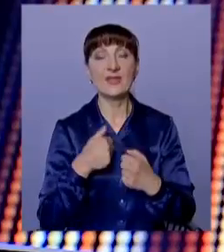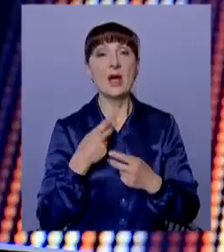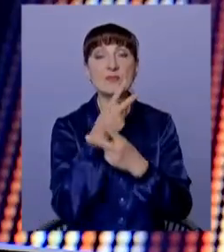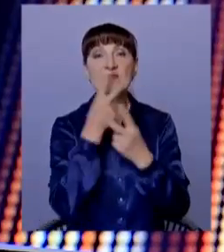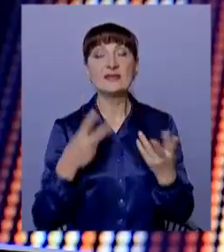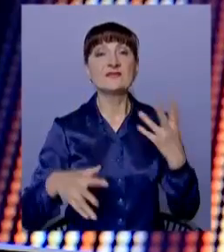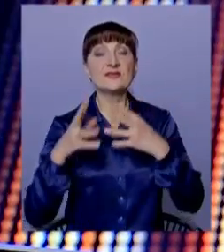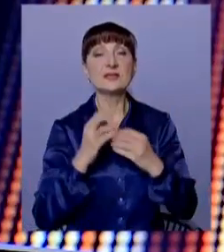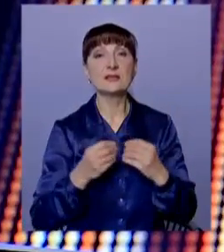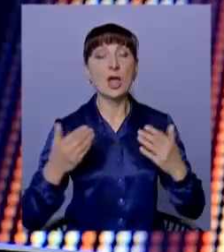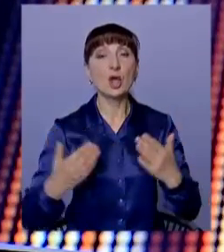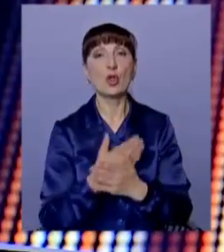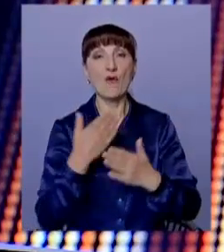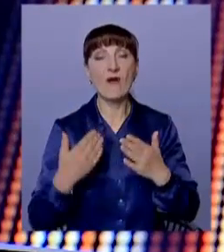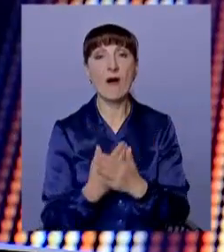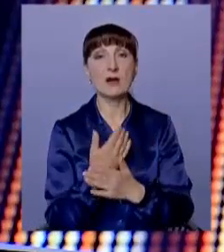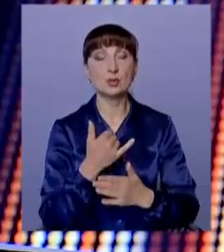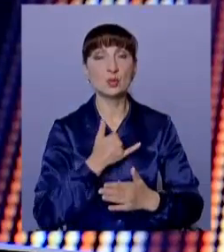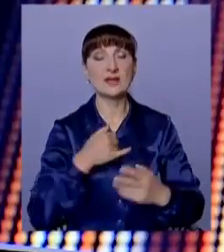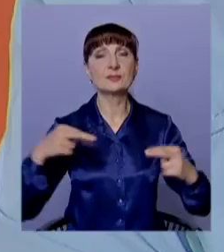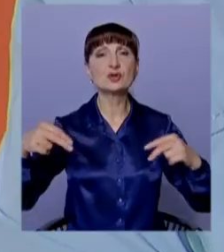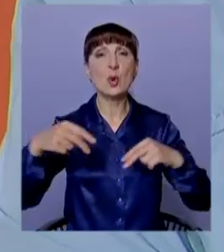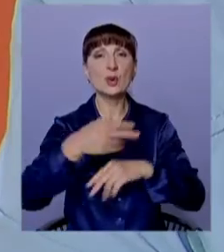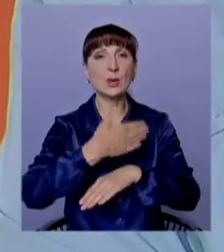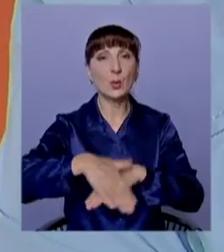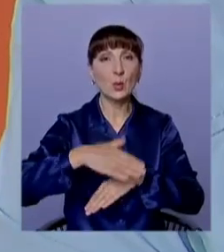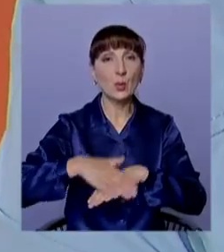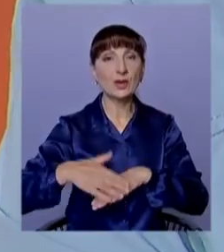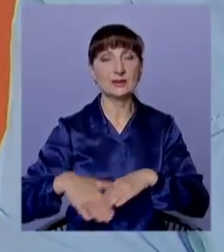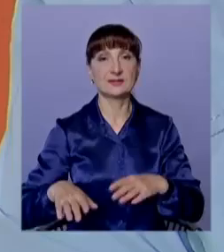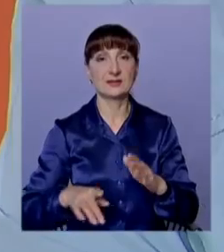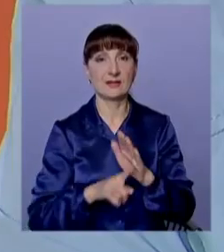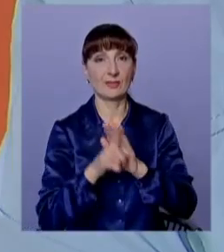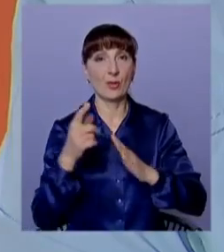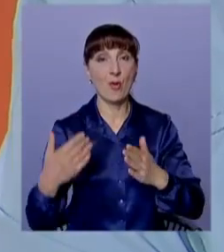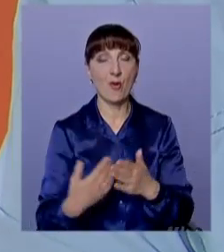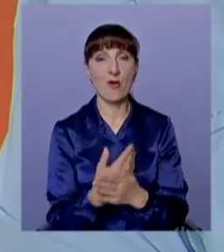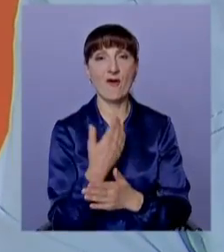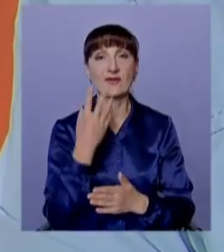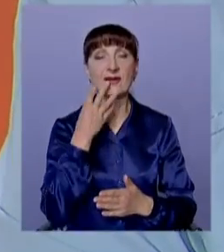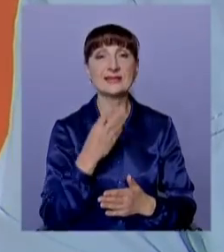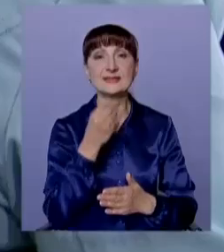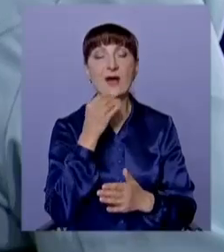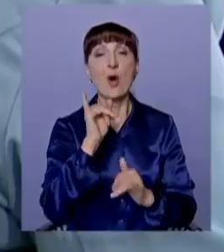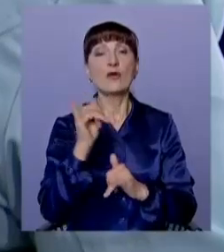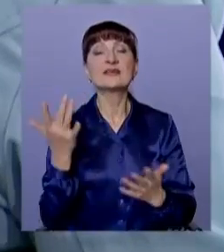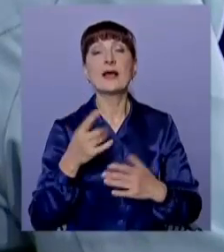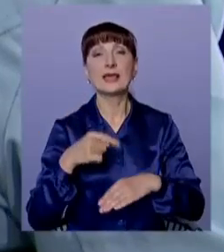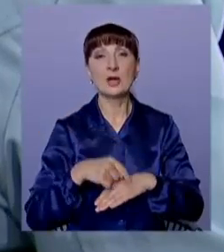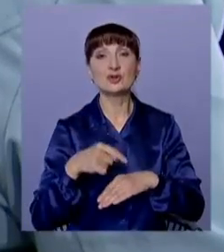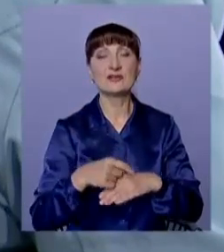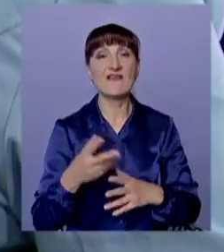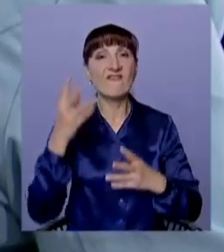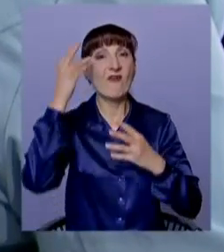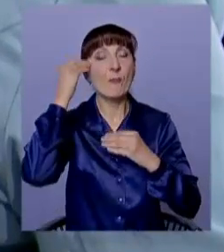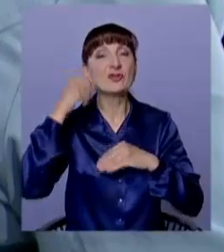эти плоды реновации, мы видим, как у нас пешеходные улицы заиграли, так скажем. У вас какие ощущения, какие впечатления,